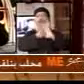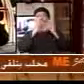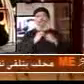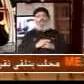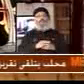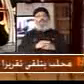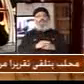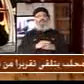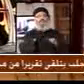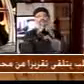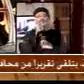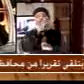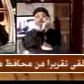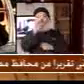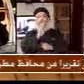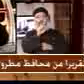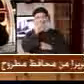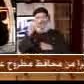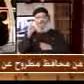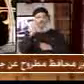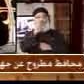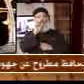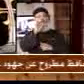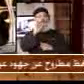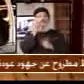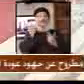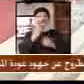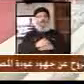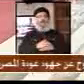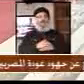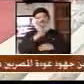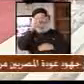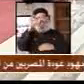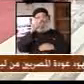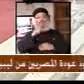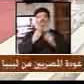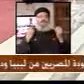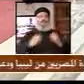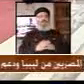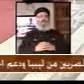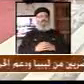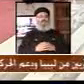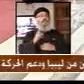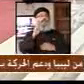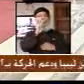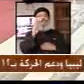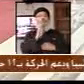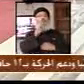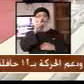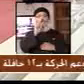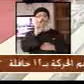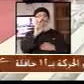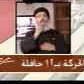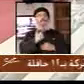المسيح بيسألك كم عندك؟ ودي لك أمثلة. كم عندك